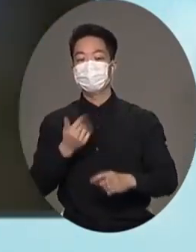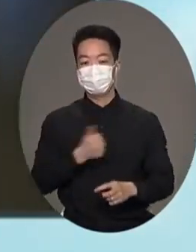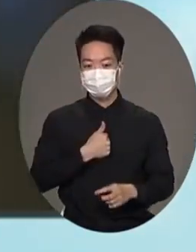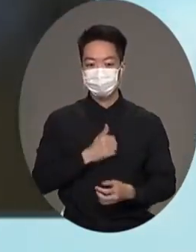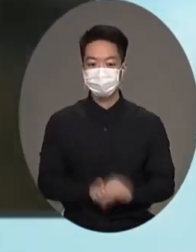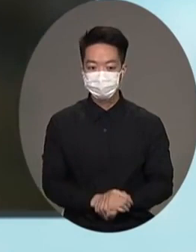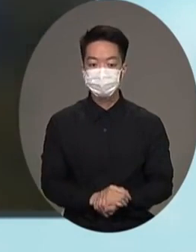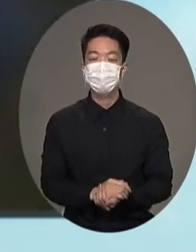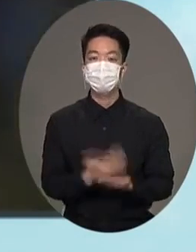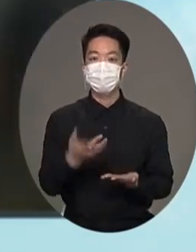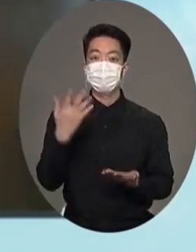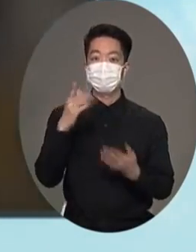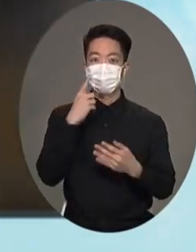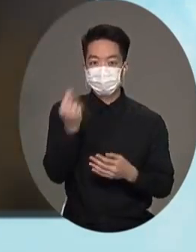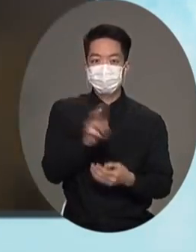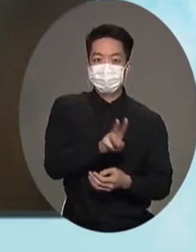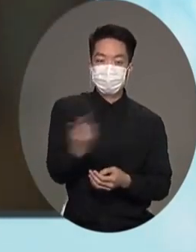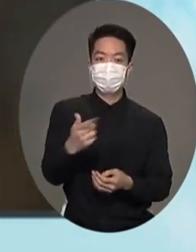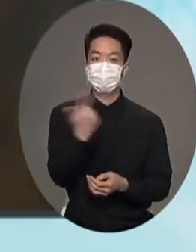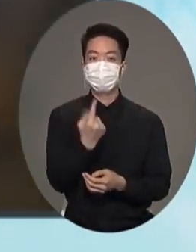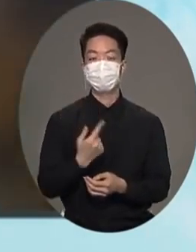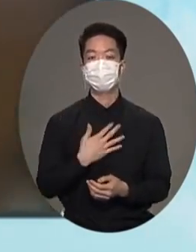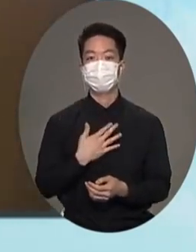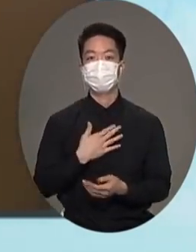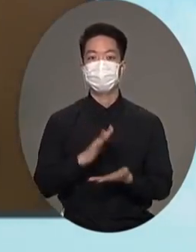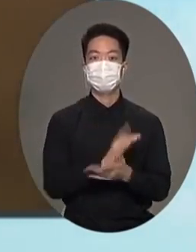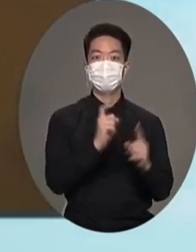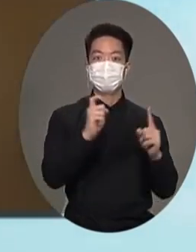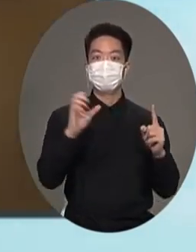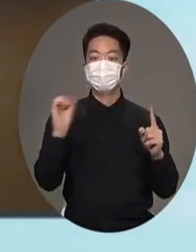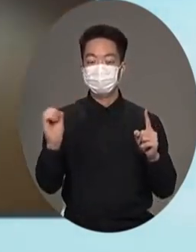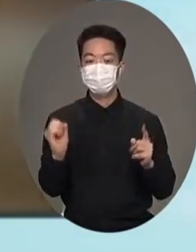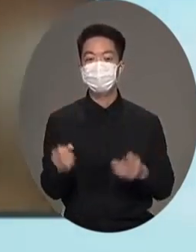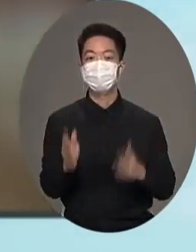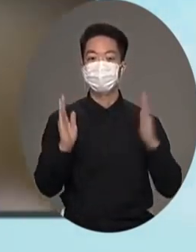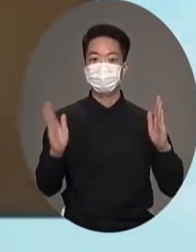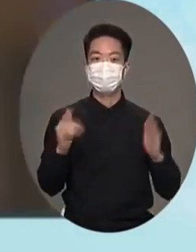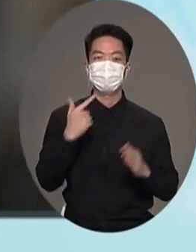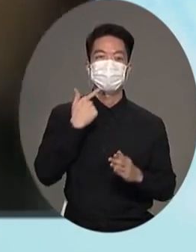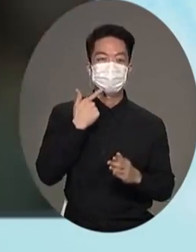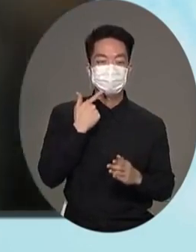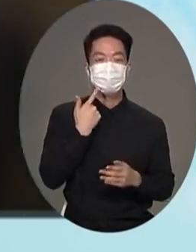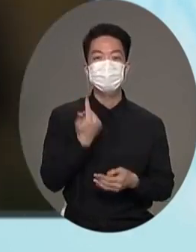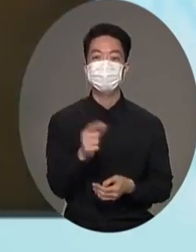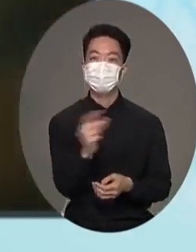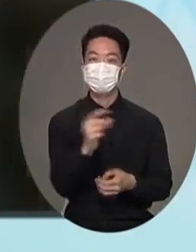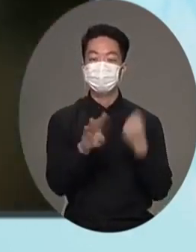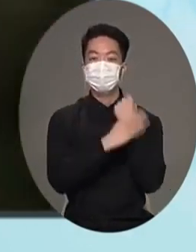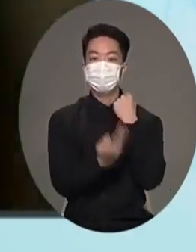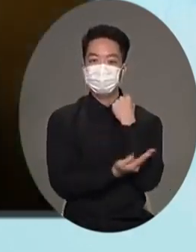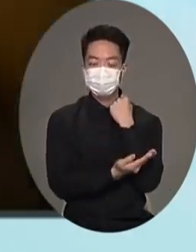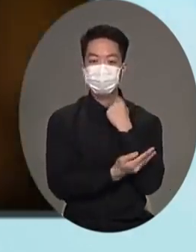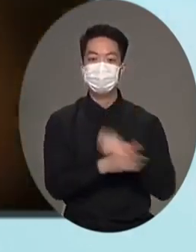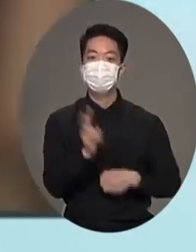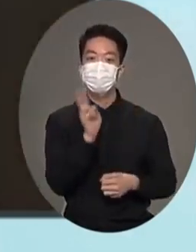朝换代，很多人都担心塔利班会好像90年代执政的时候实行严苛伊斯兰教法，包括不